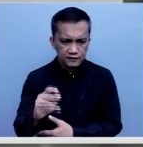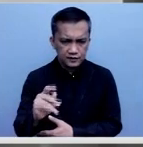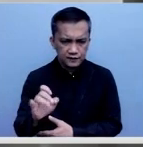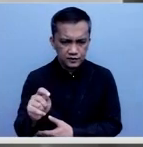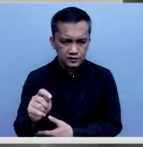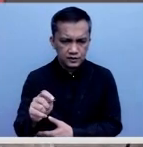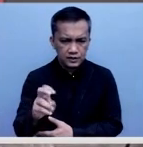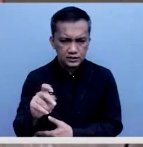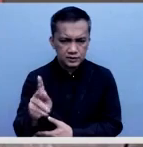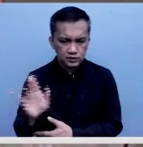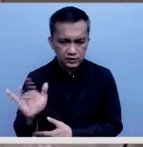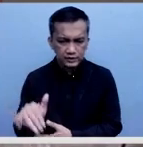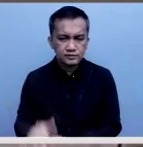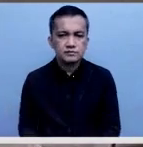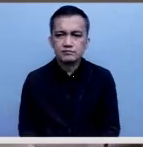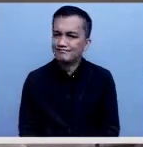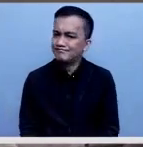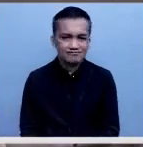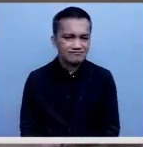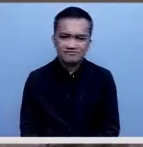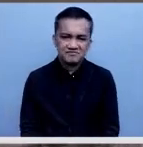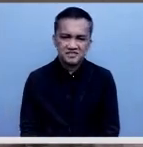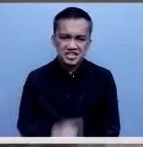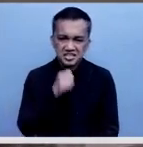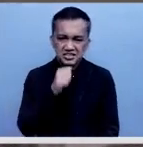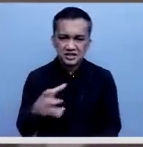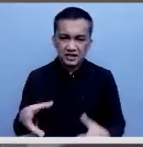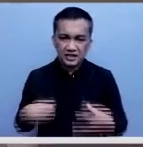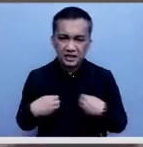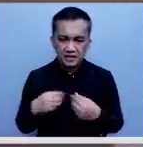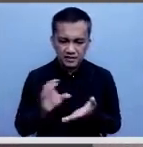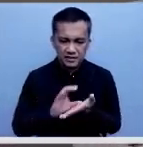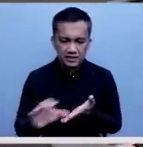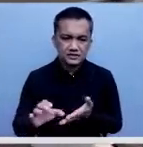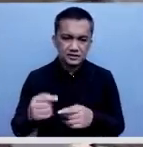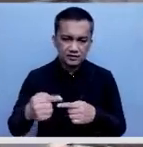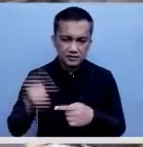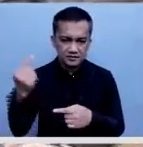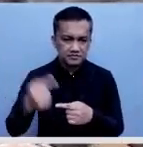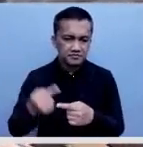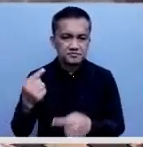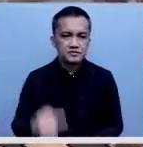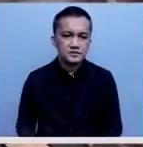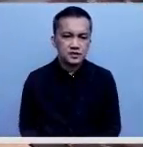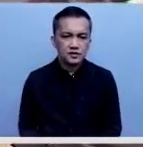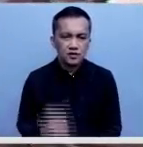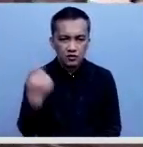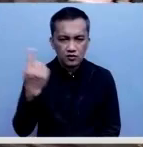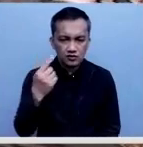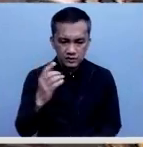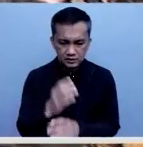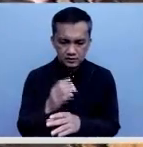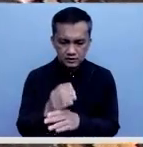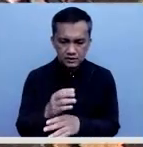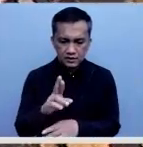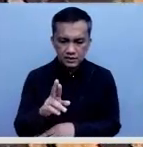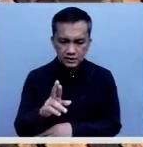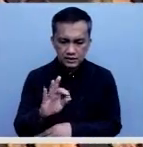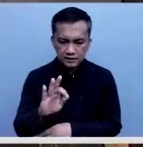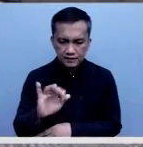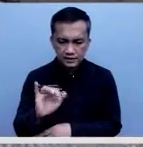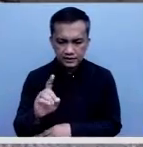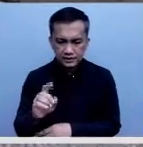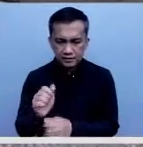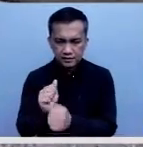Expressway. Dahil dyan, hindi natatanggap ng cash sa mga nabanggit na toll booths. Tanging mga sasakyang may RFID na lamang ang